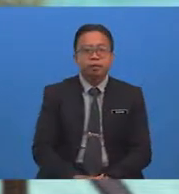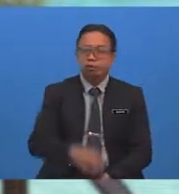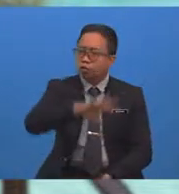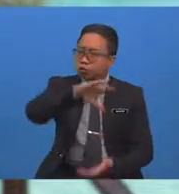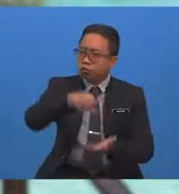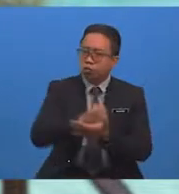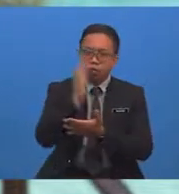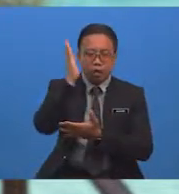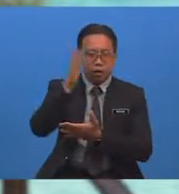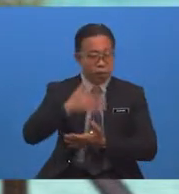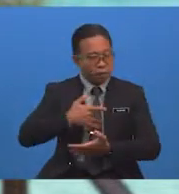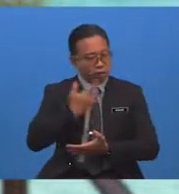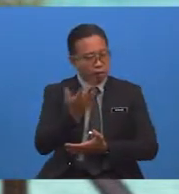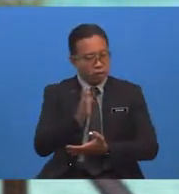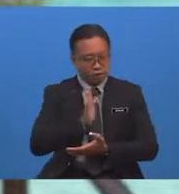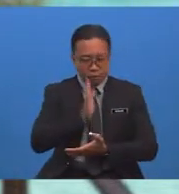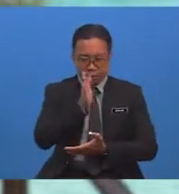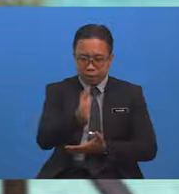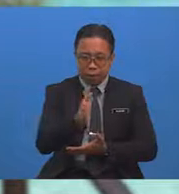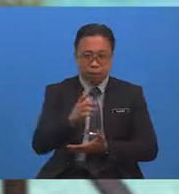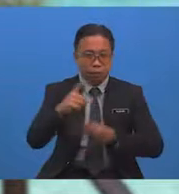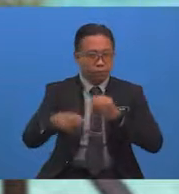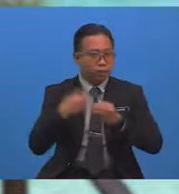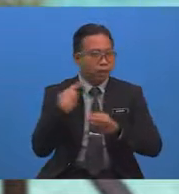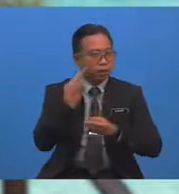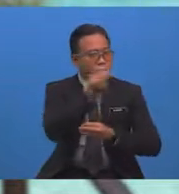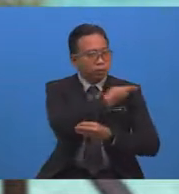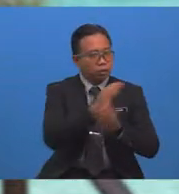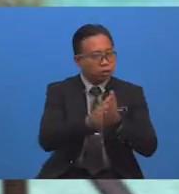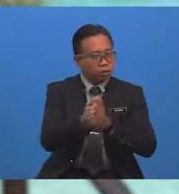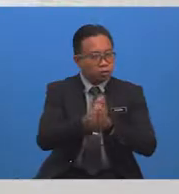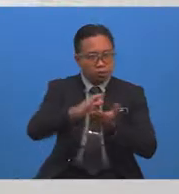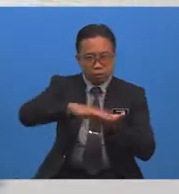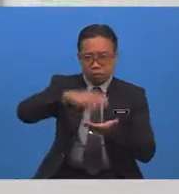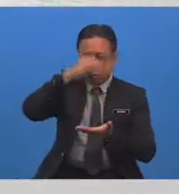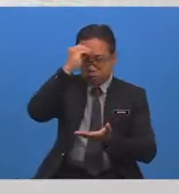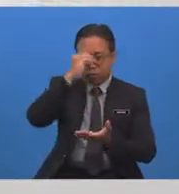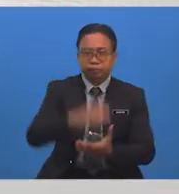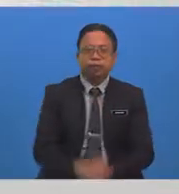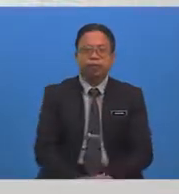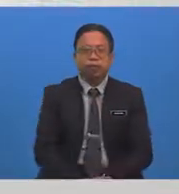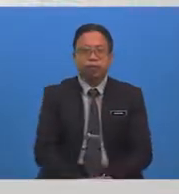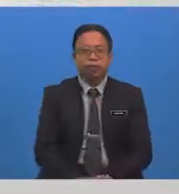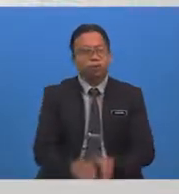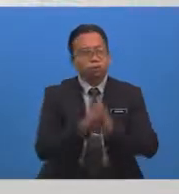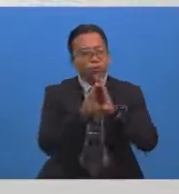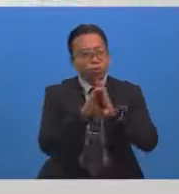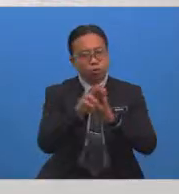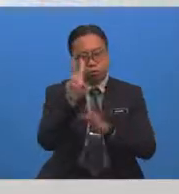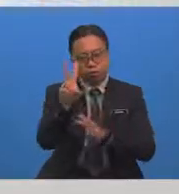dan gembira apabila kita rajin belajar dan Cemerlang dalam pendidikan contoh yang kedua